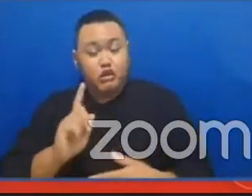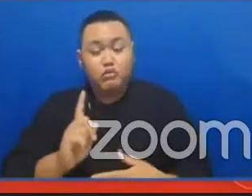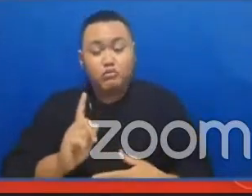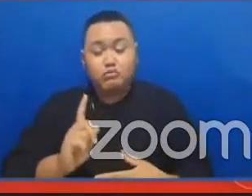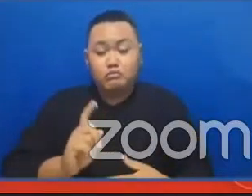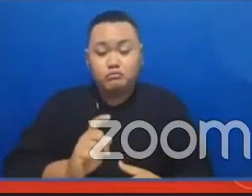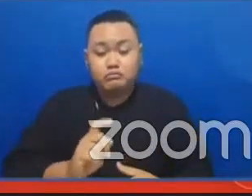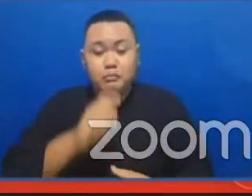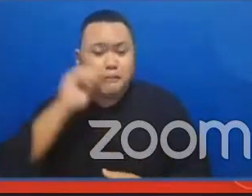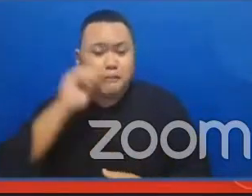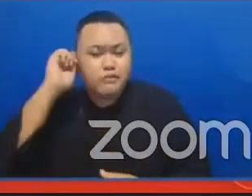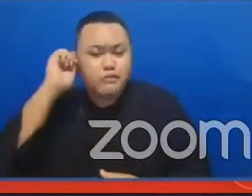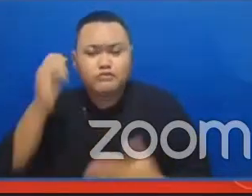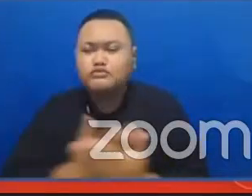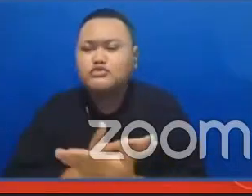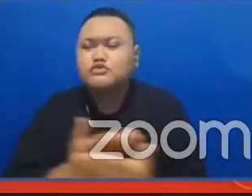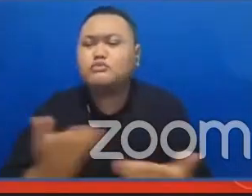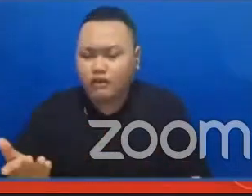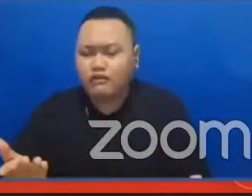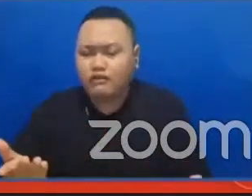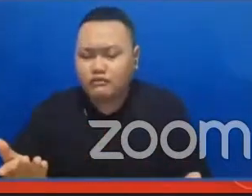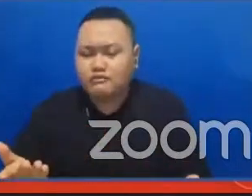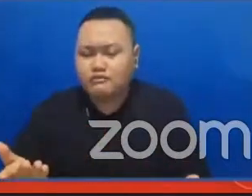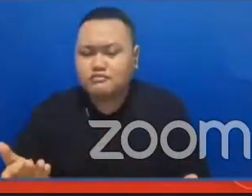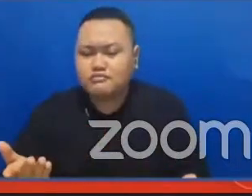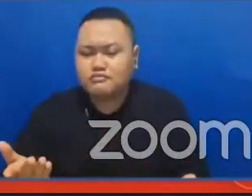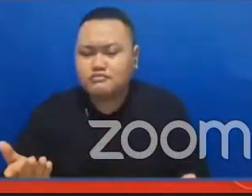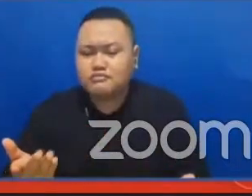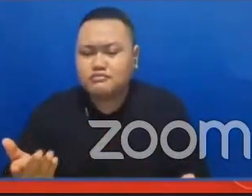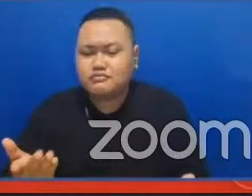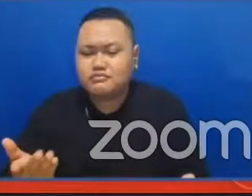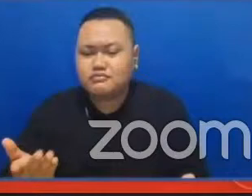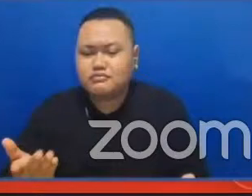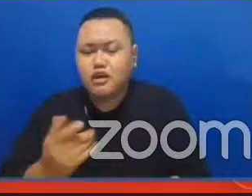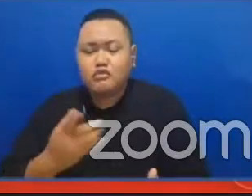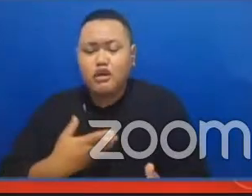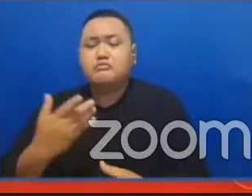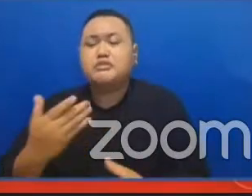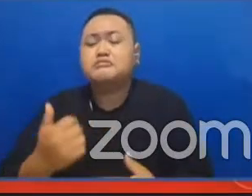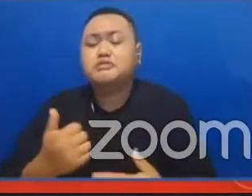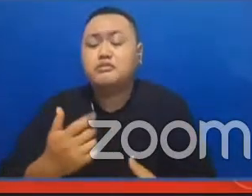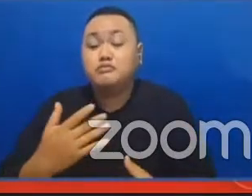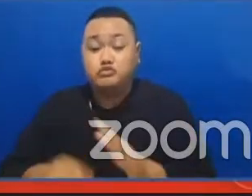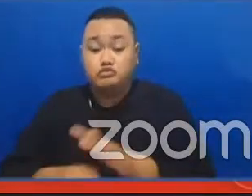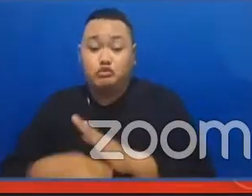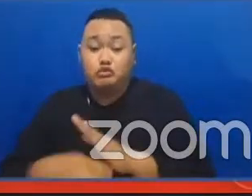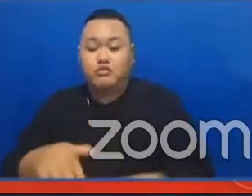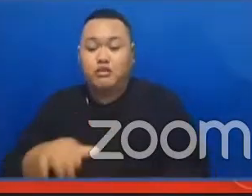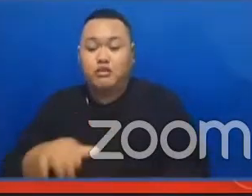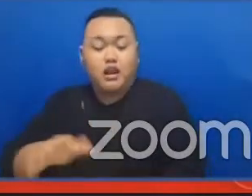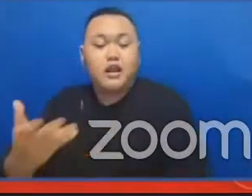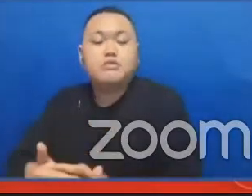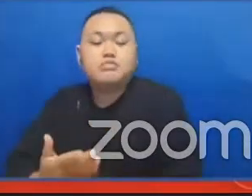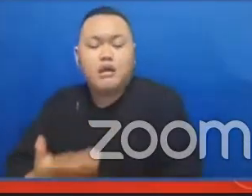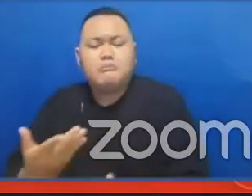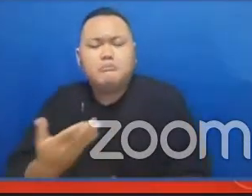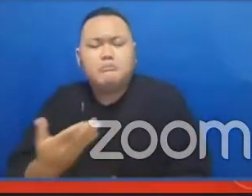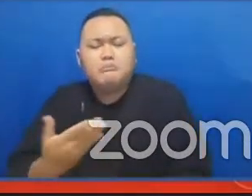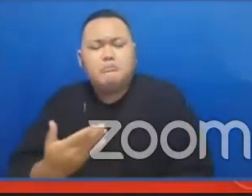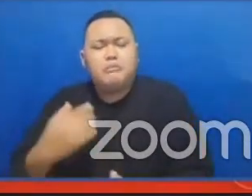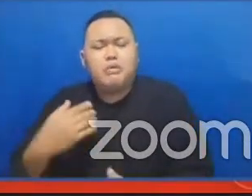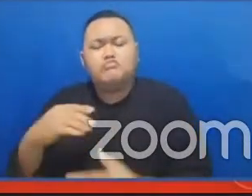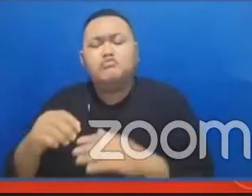Bapak Ibu nanti peserta didiknya bilang, "Pak, minta tolong A-nya kalau diganti 5 gimana, Pak?" Ya